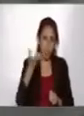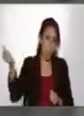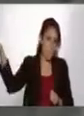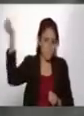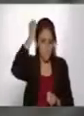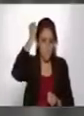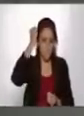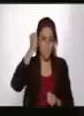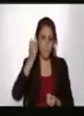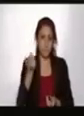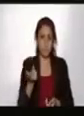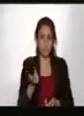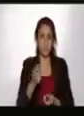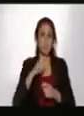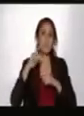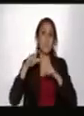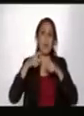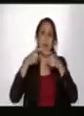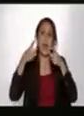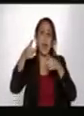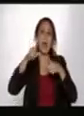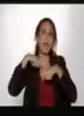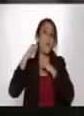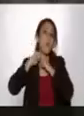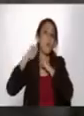من فوق. طفله تتخانق باستك زي ده؟